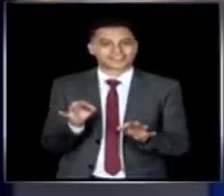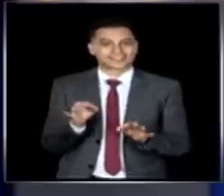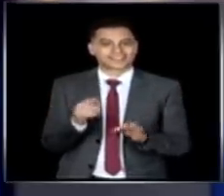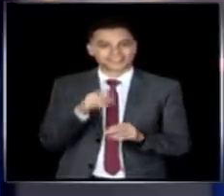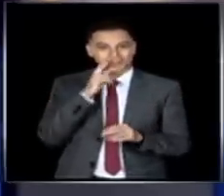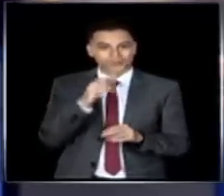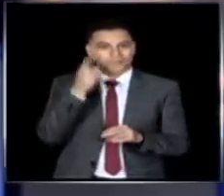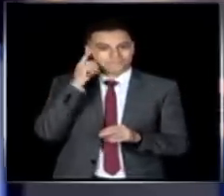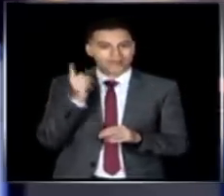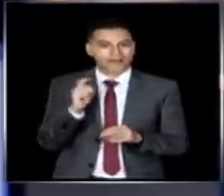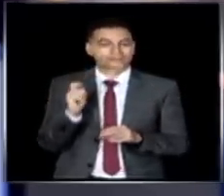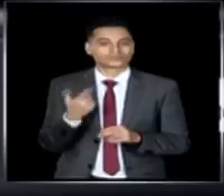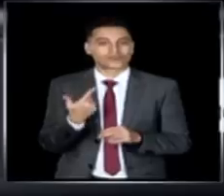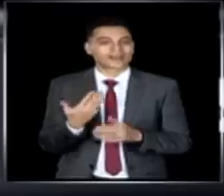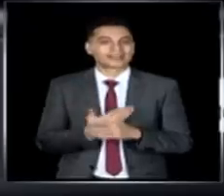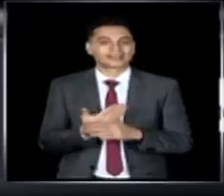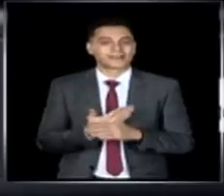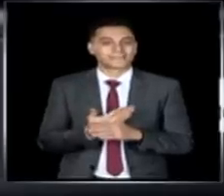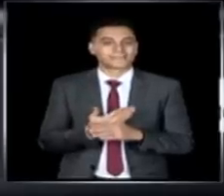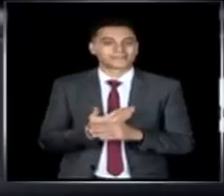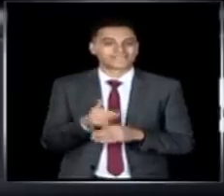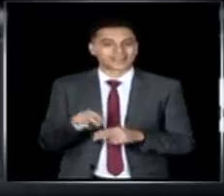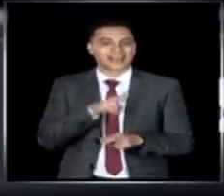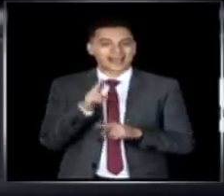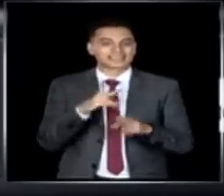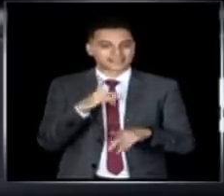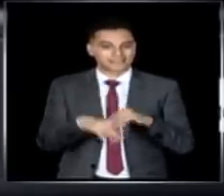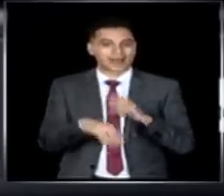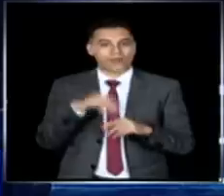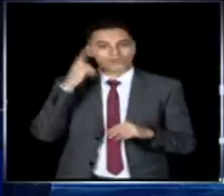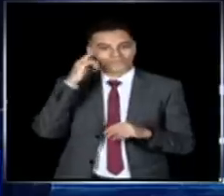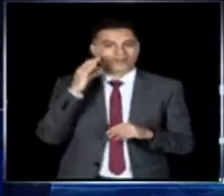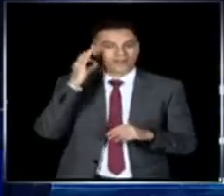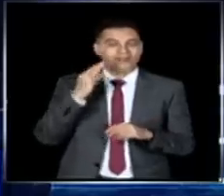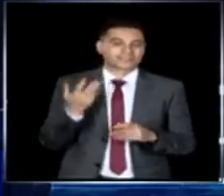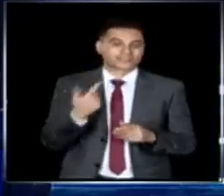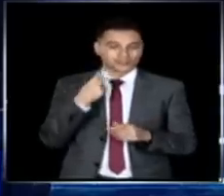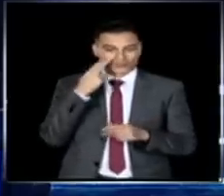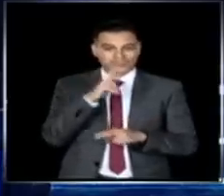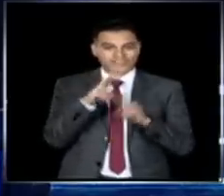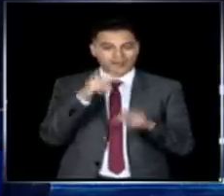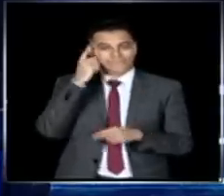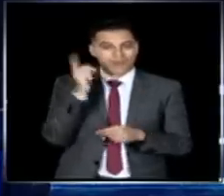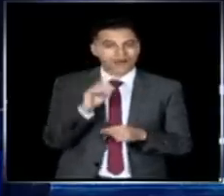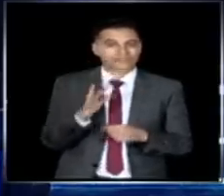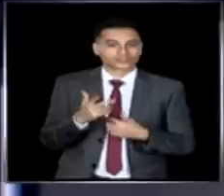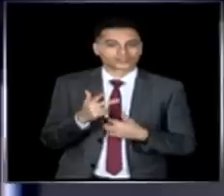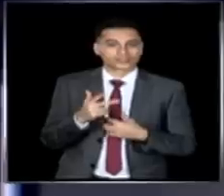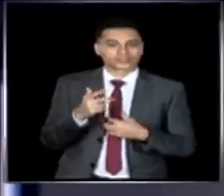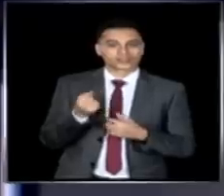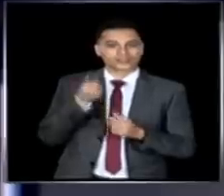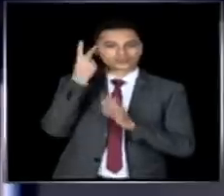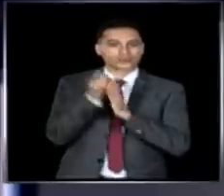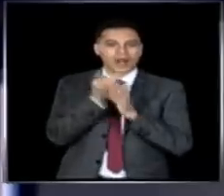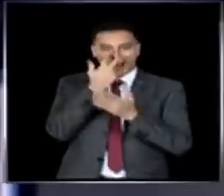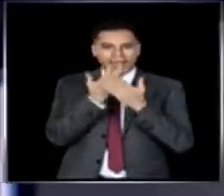أنت كنت بتقولي باس بسرعة كده ليه؟ يعني في اسئله كان ممكن تحاولي فيها. تعال نشوف الاسئله اللي ما اتجاوبتش. احد